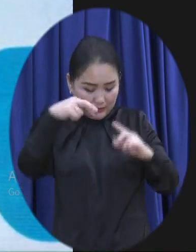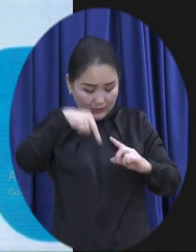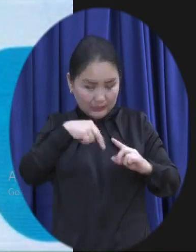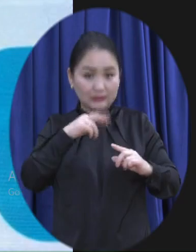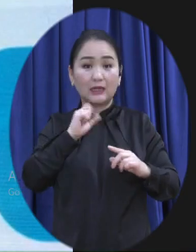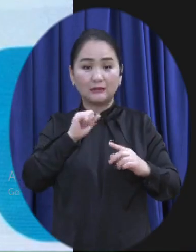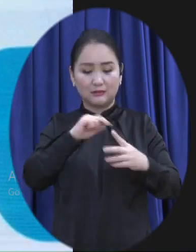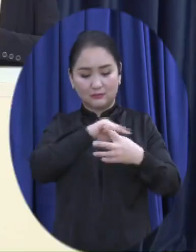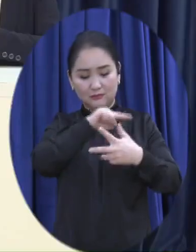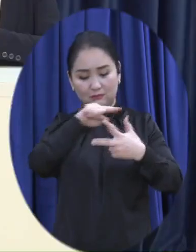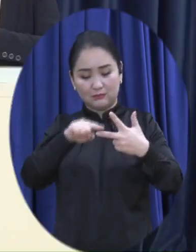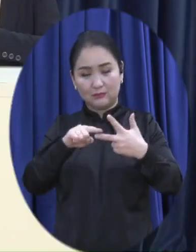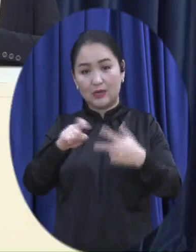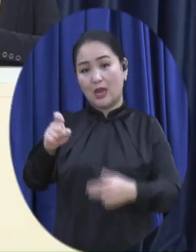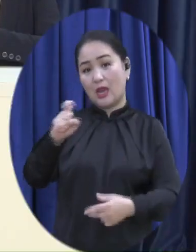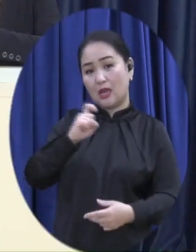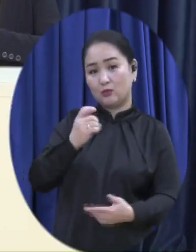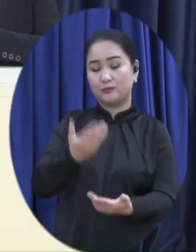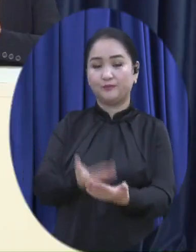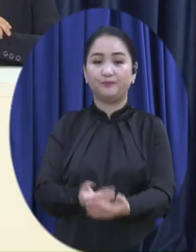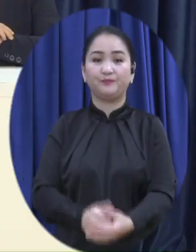баярлалаа.